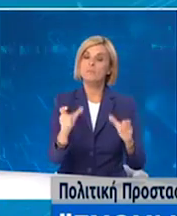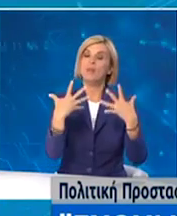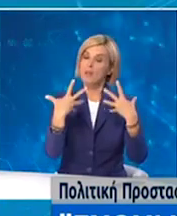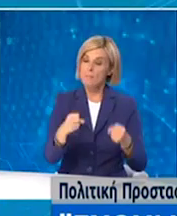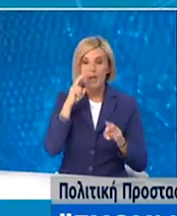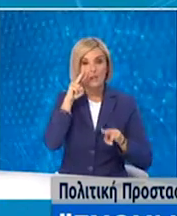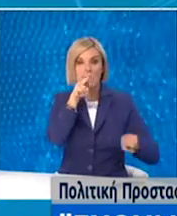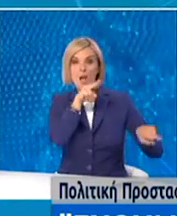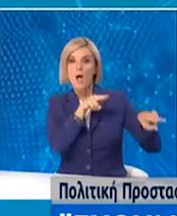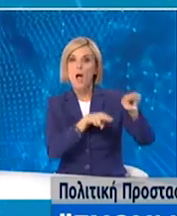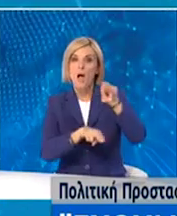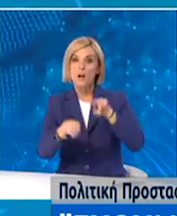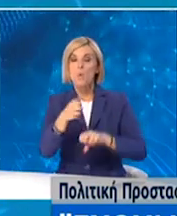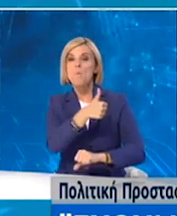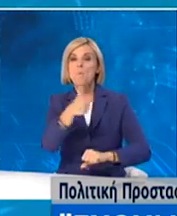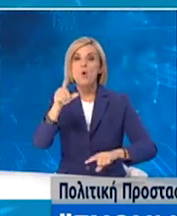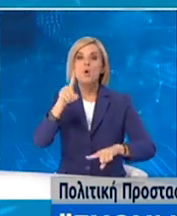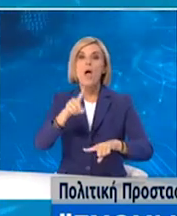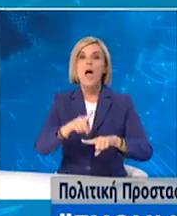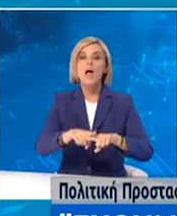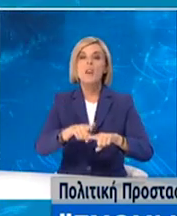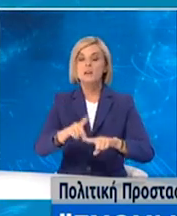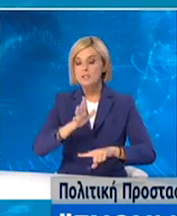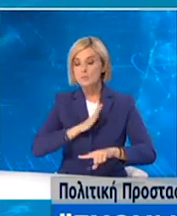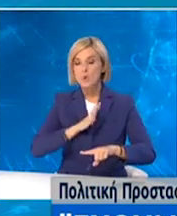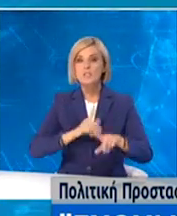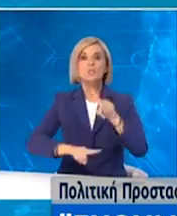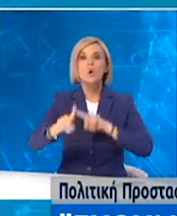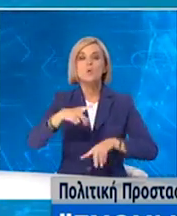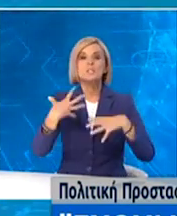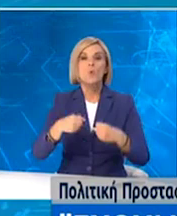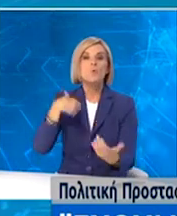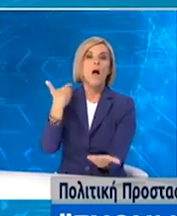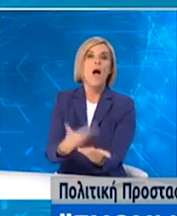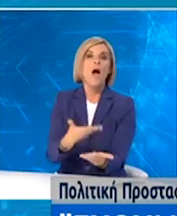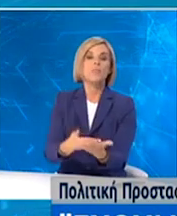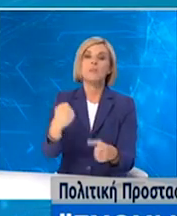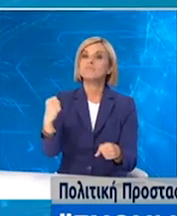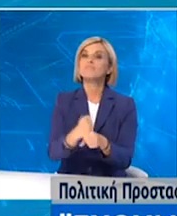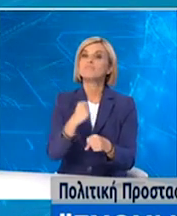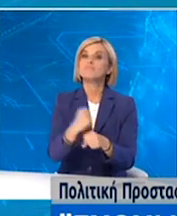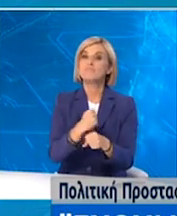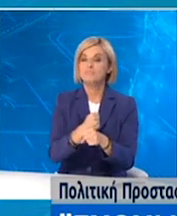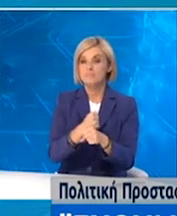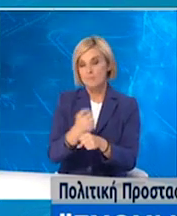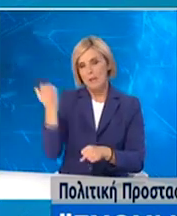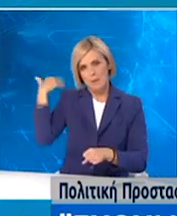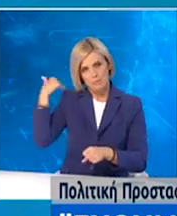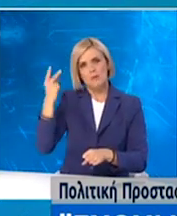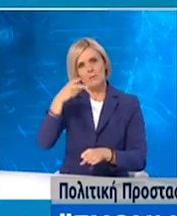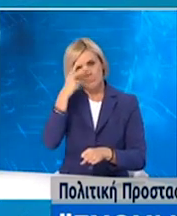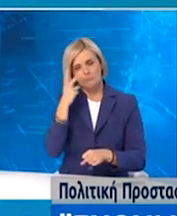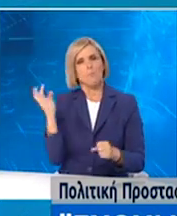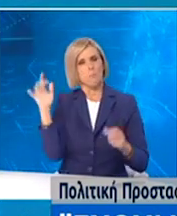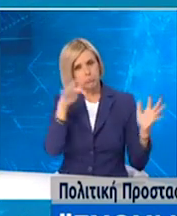διαθέτουν συγκεκριμένη άδεια παραμονής εργασίας. Άρα ο αριθμός αυτών που έμπαιναν μέχρι τώρα, γιατί είδατε ότι πήραμε